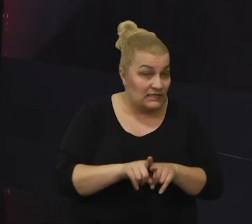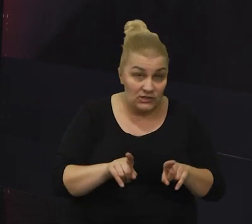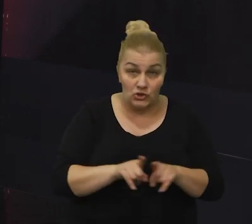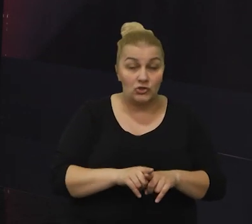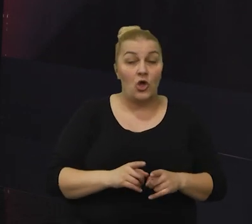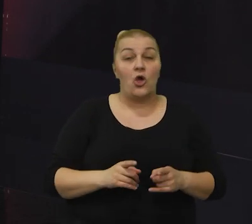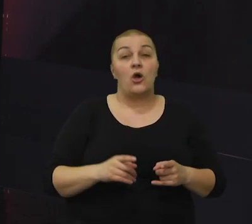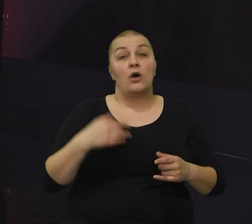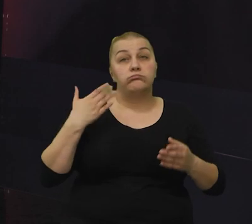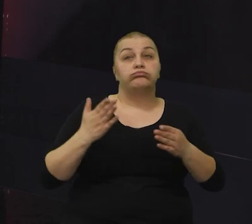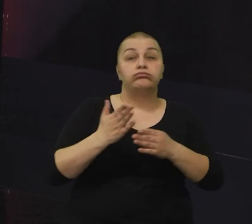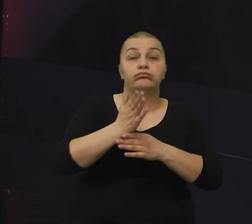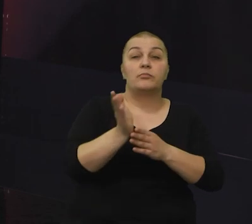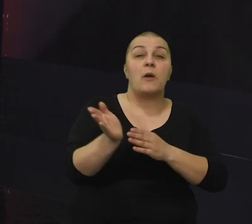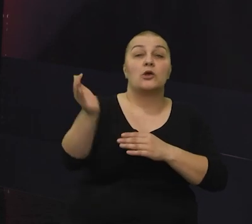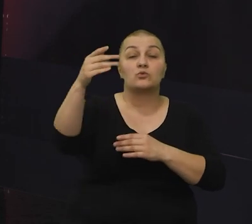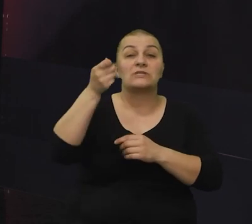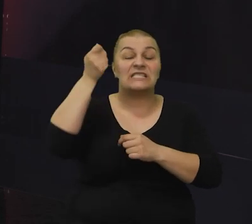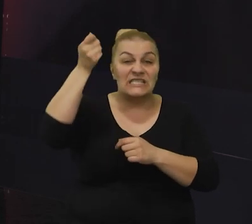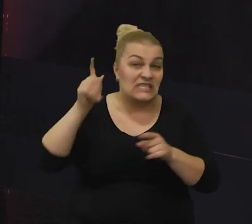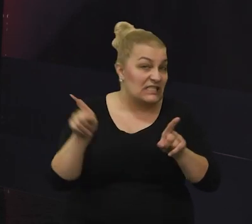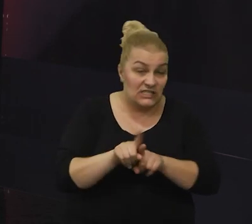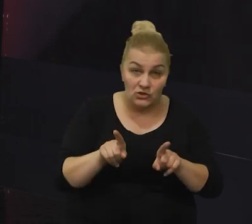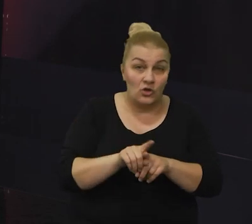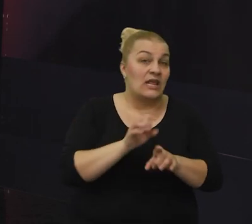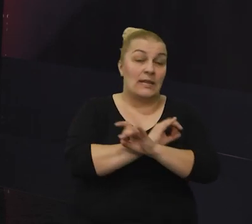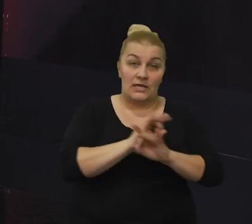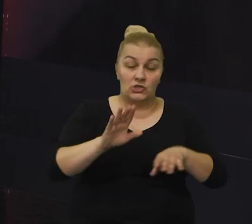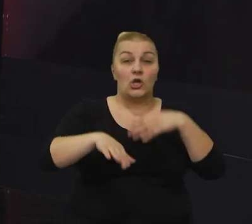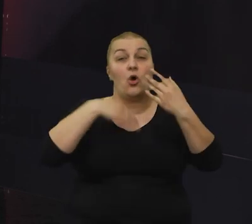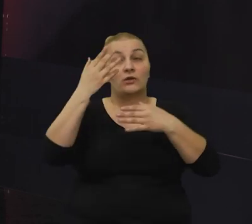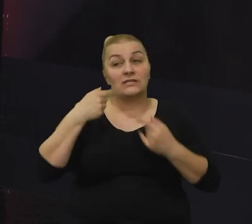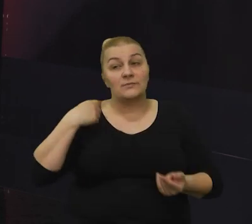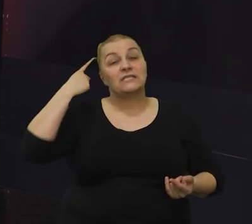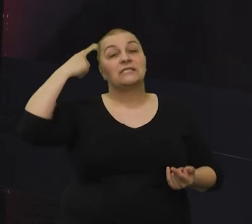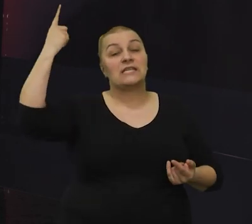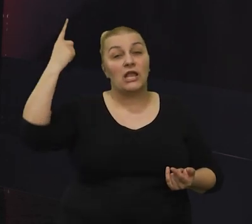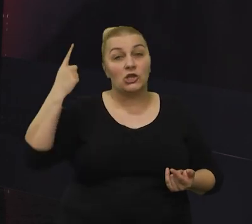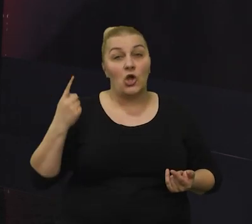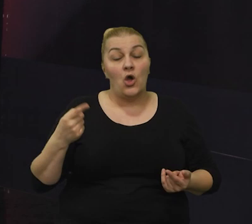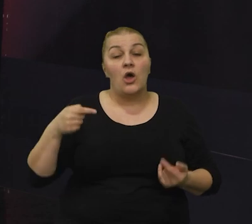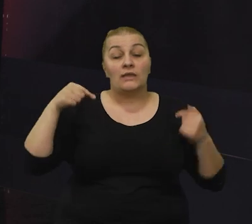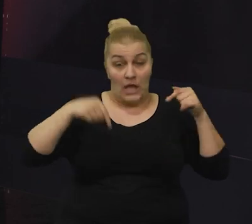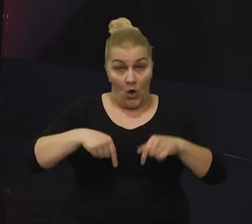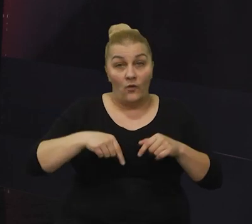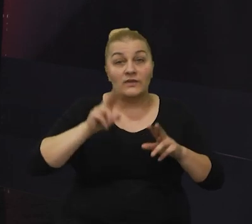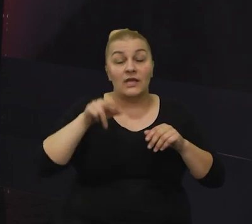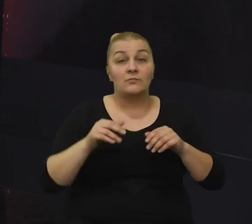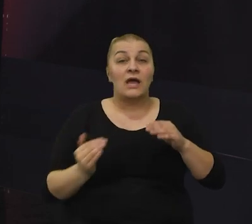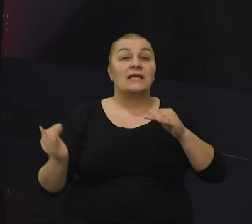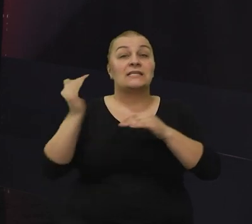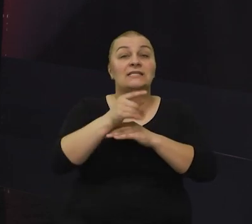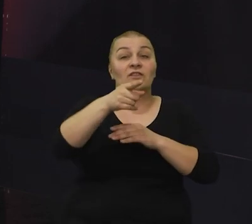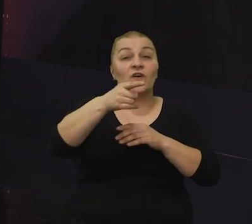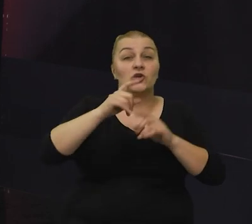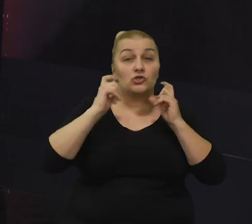ovim potrebima prema jugu i prema Sinju također, ništa. Onda sam se setio ja da ovdje ima